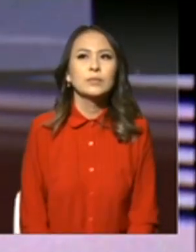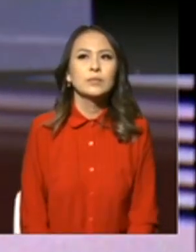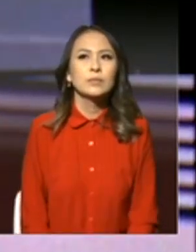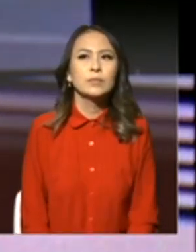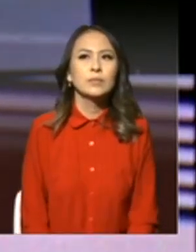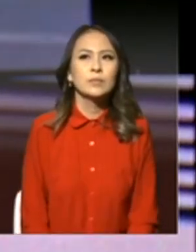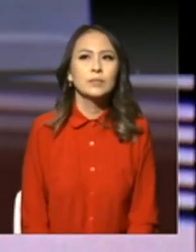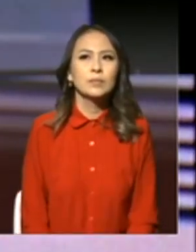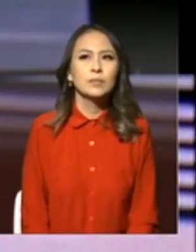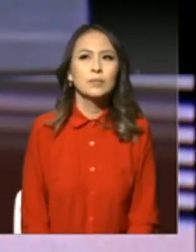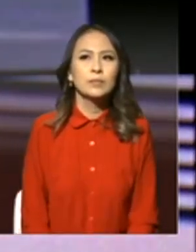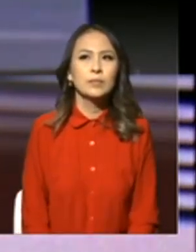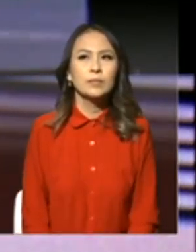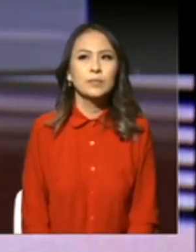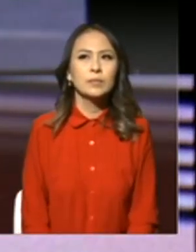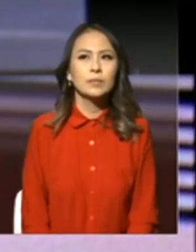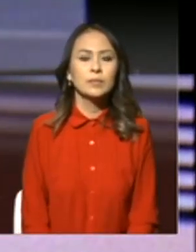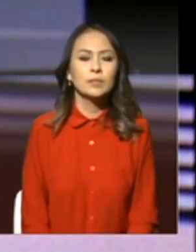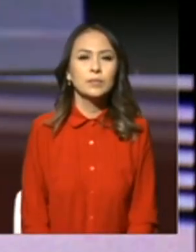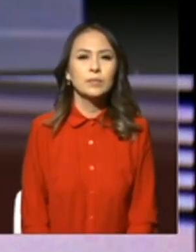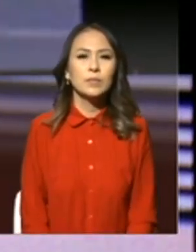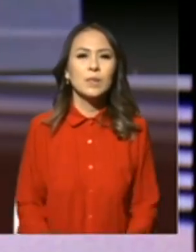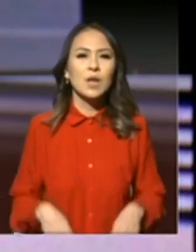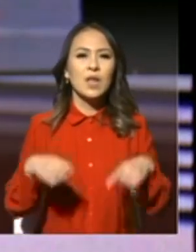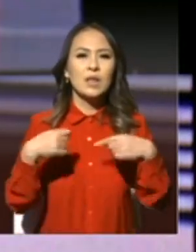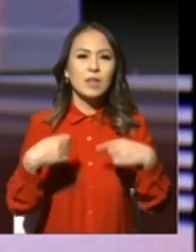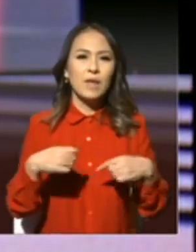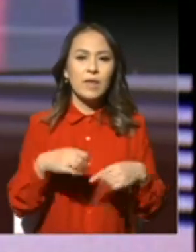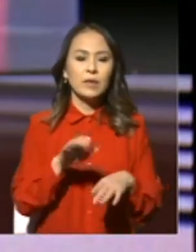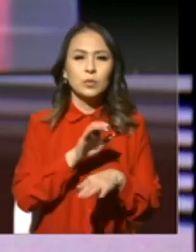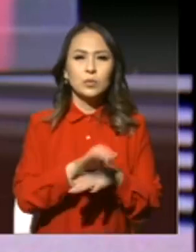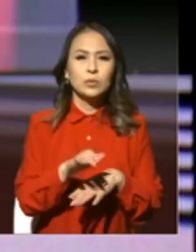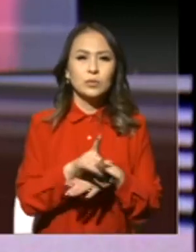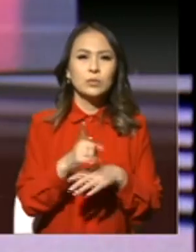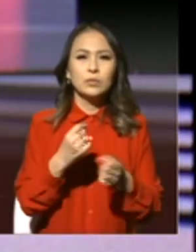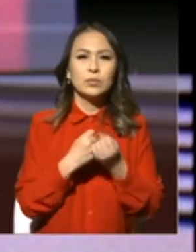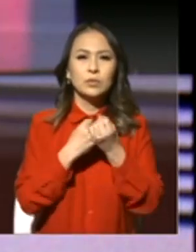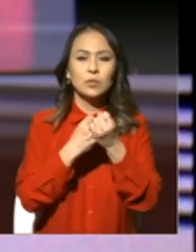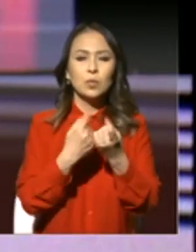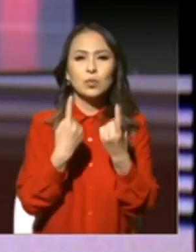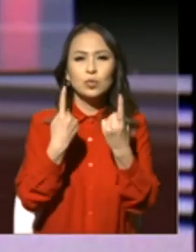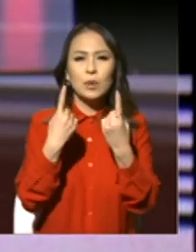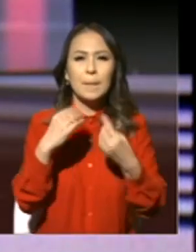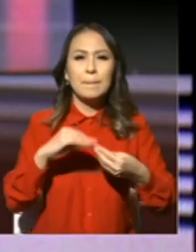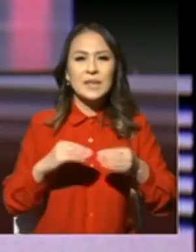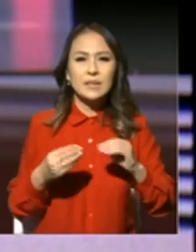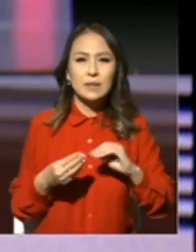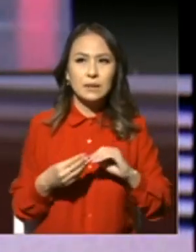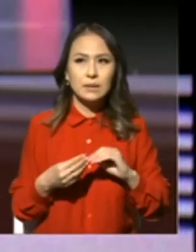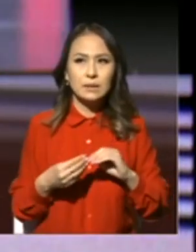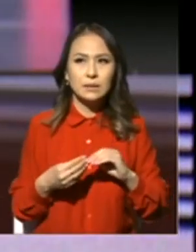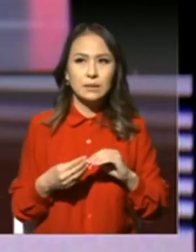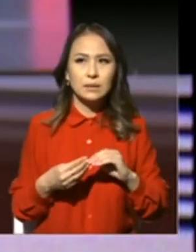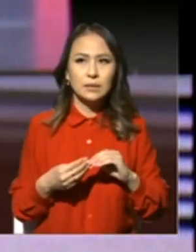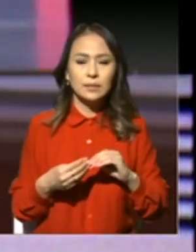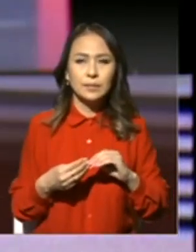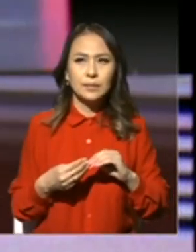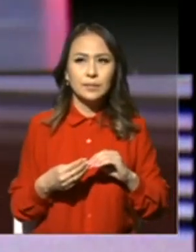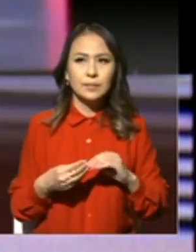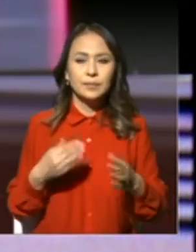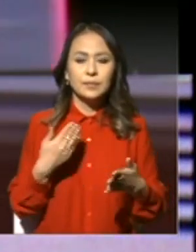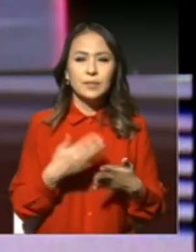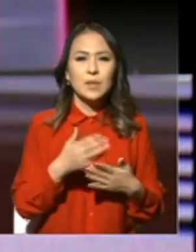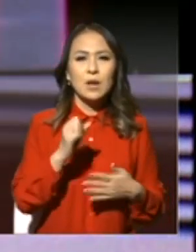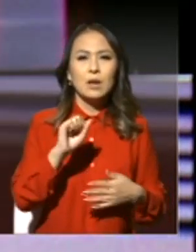қосып айтайын бір мәселені. Енді тауар өндірушілерді қолдау үшін өте үлкен мәселе. Қазір міне біз